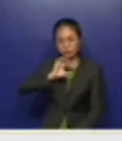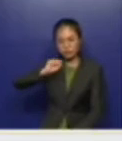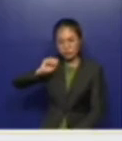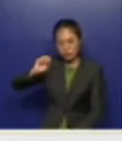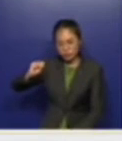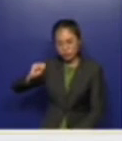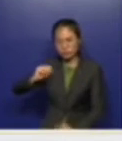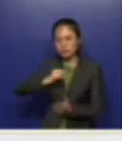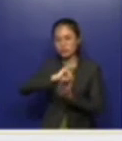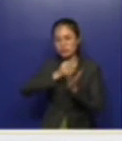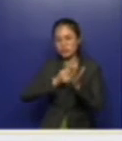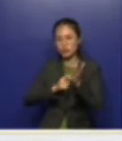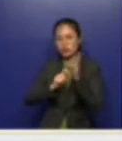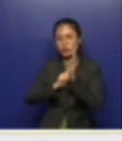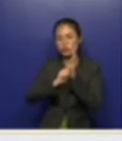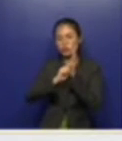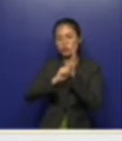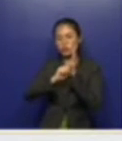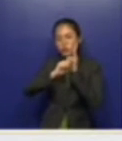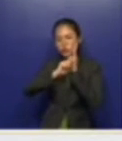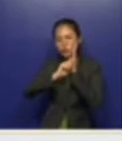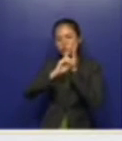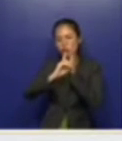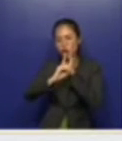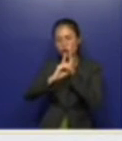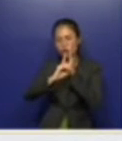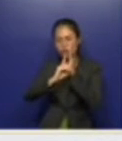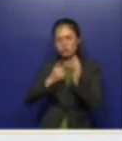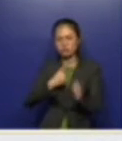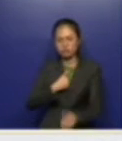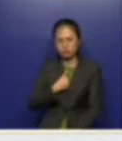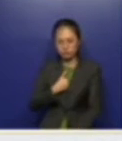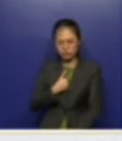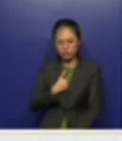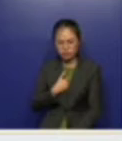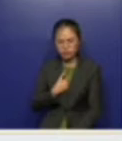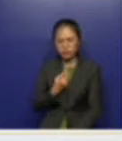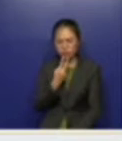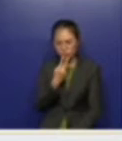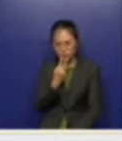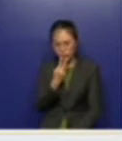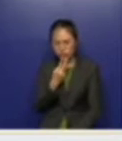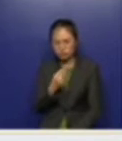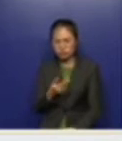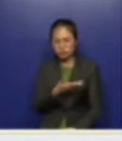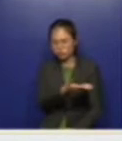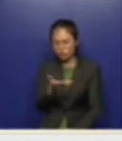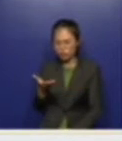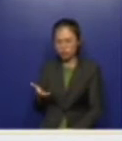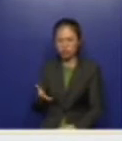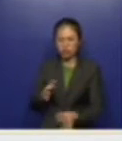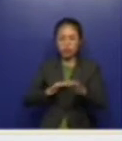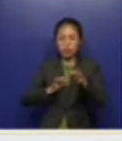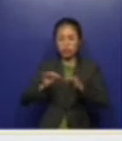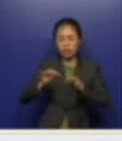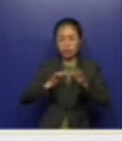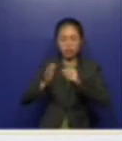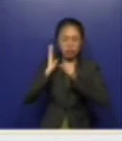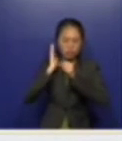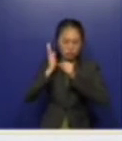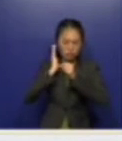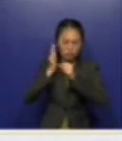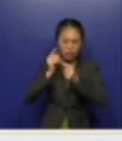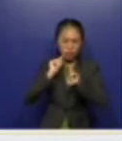วัดอุดรธานีพรรคเพื่อไทยผมนั่งฟังการอภิปรายรับทราบรายงานของกสทช.